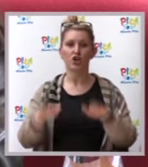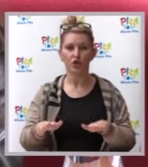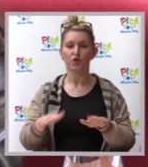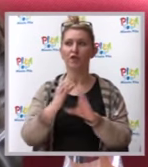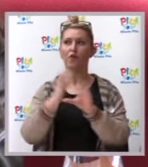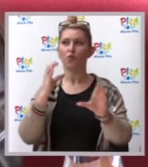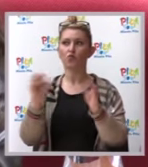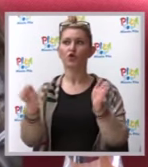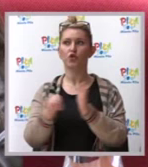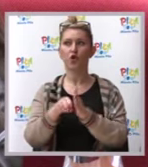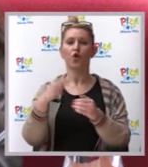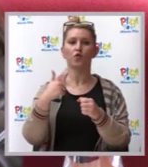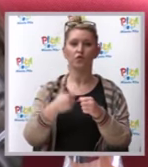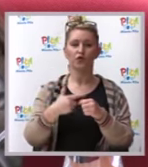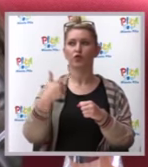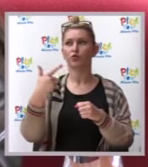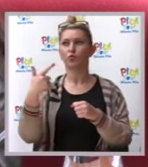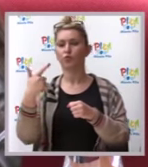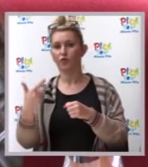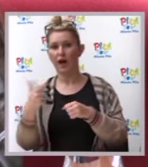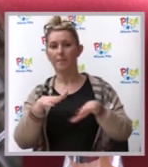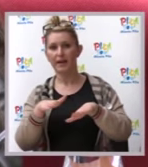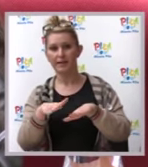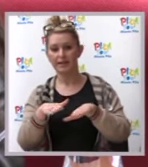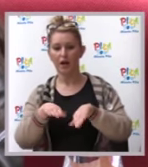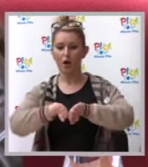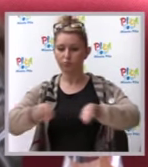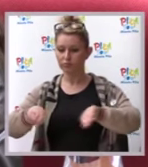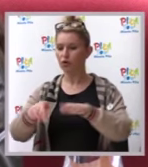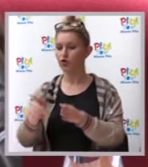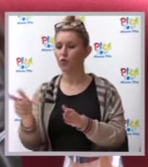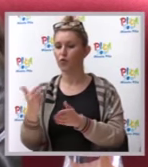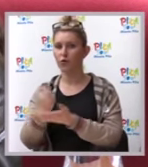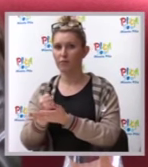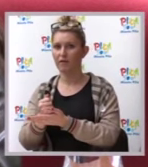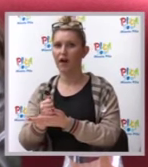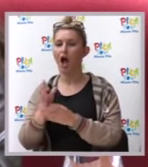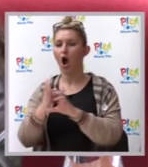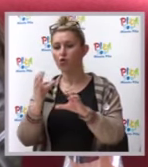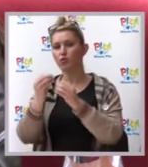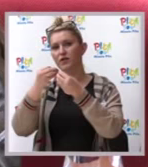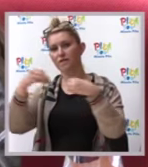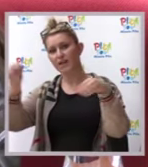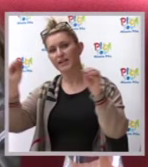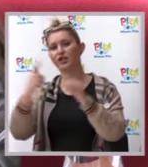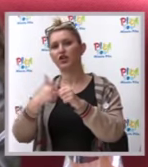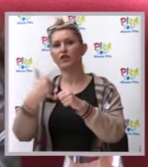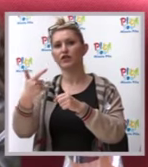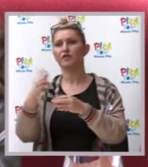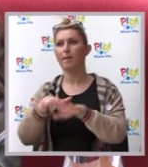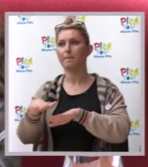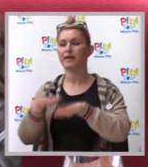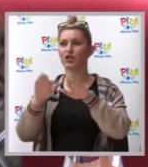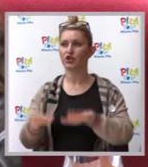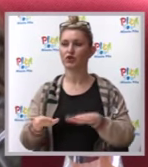miejsc oraz równej i większej niż 22 miejsc w autobusie. Korekta tylko i wyłącznie dotyczy właśnie tego